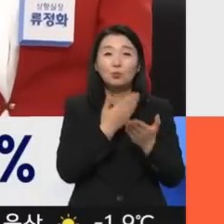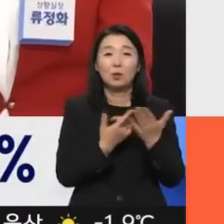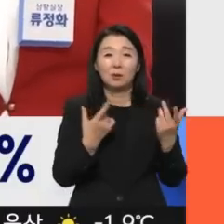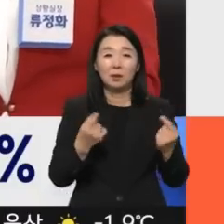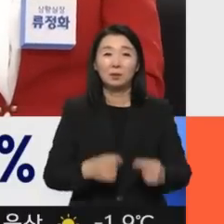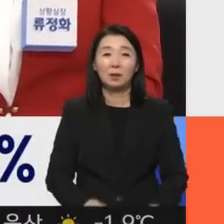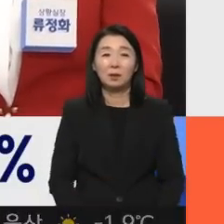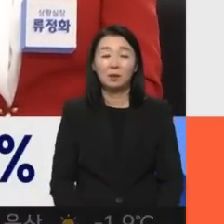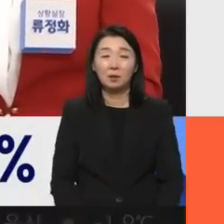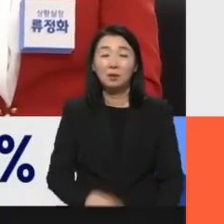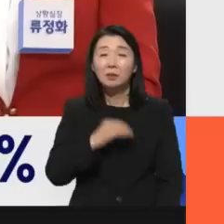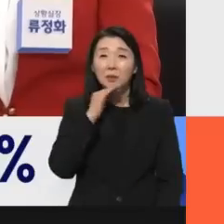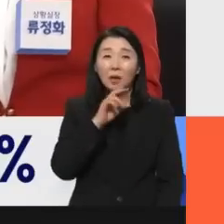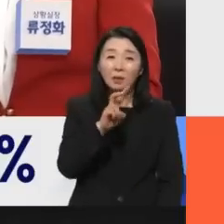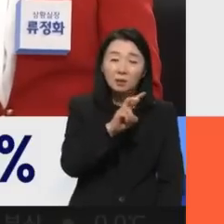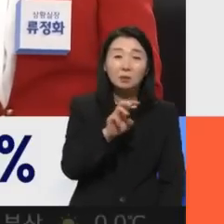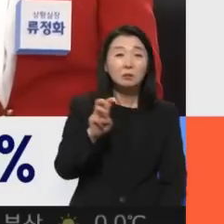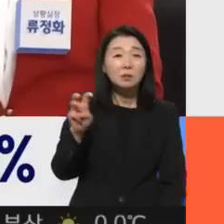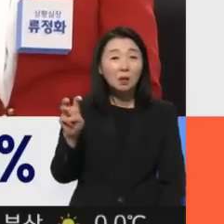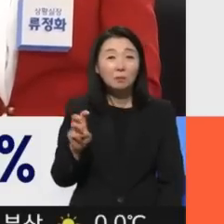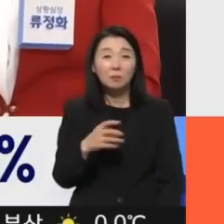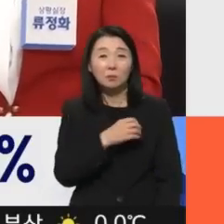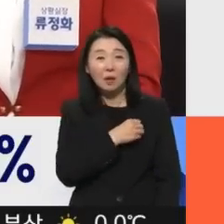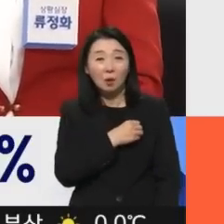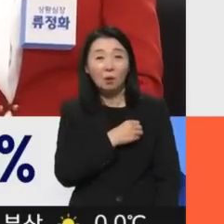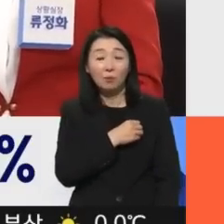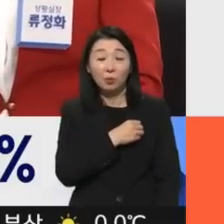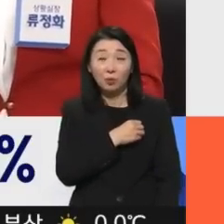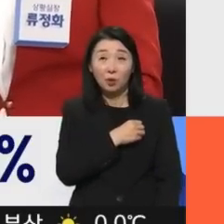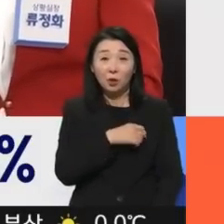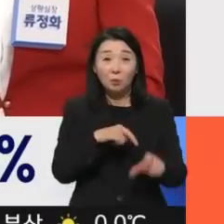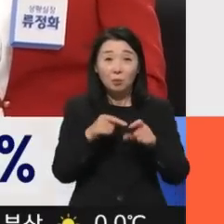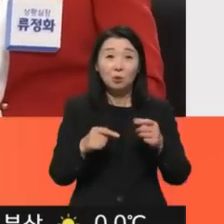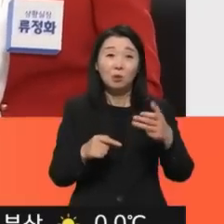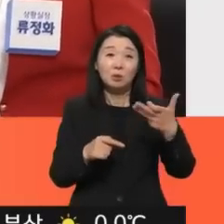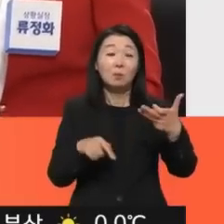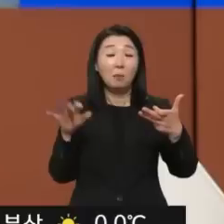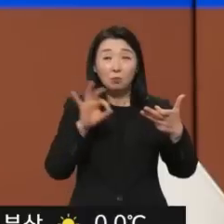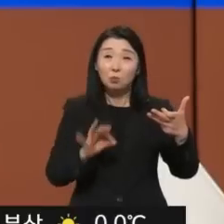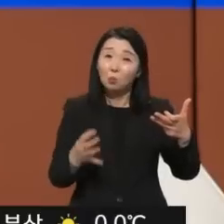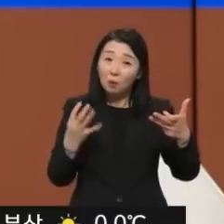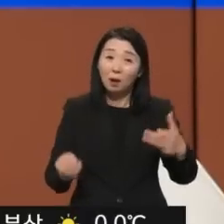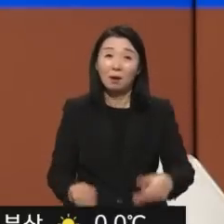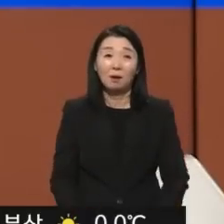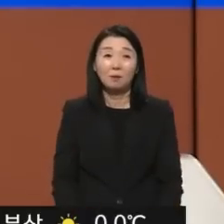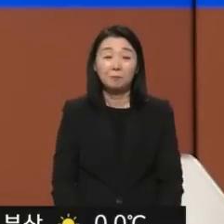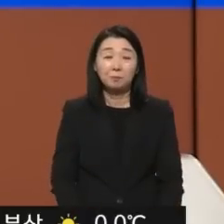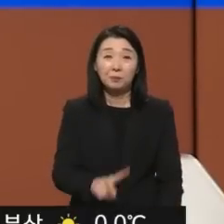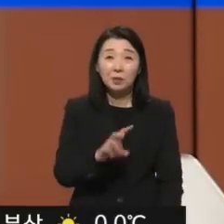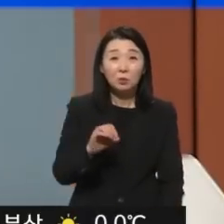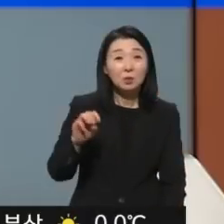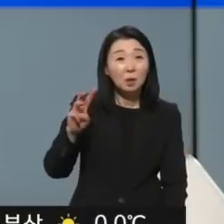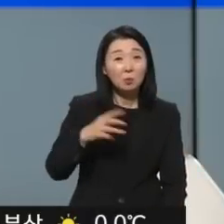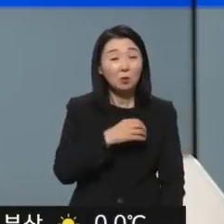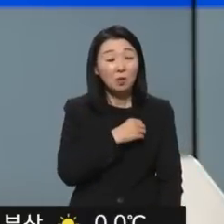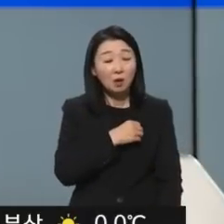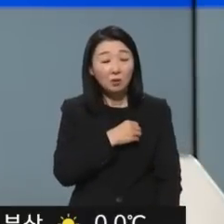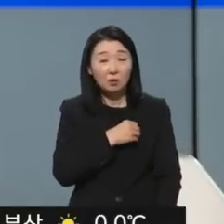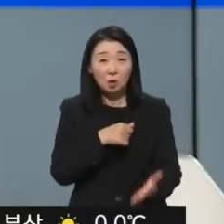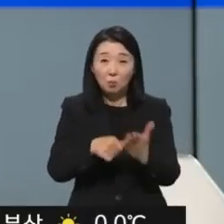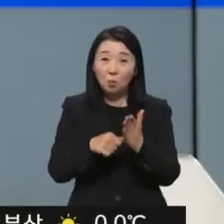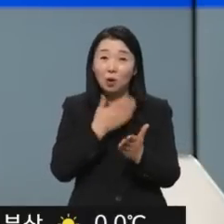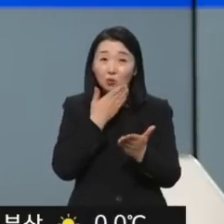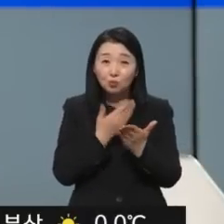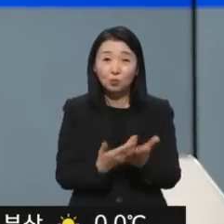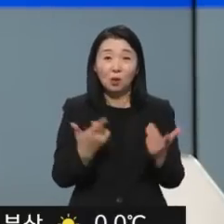있습니다. 2030 세대 당원 비율은 18% 정도라고 합니다. 아, 그 정도나 돼요? 그러면은 2030 당원들의 표심이 상당하다는